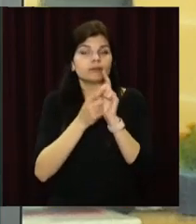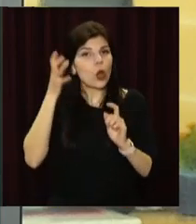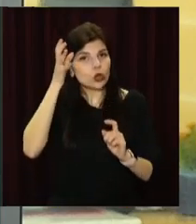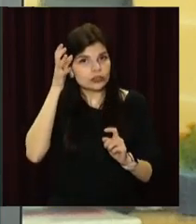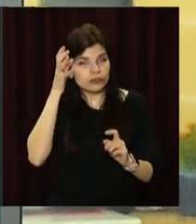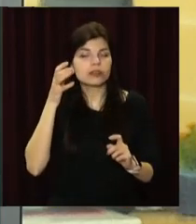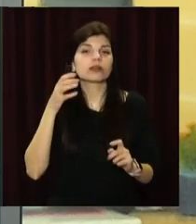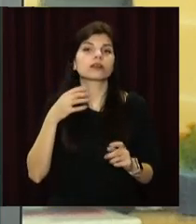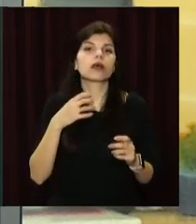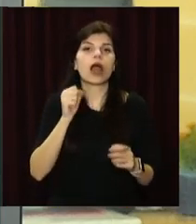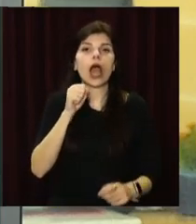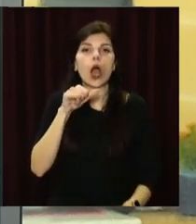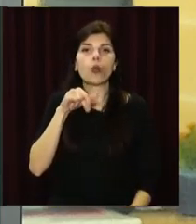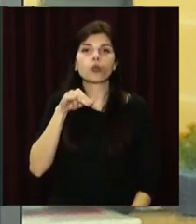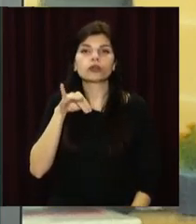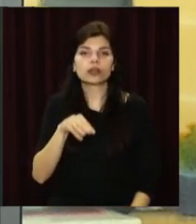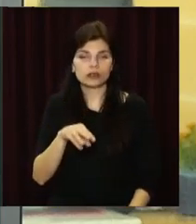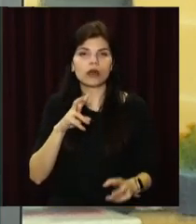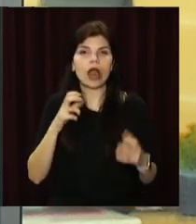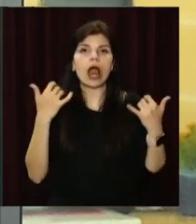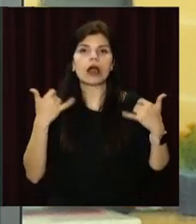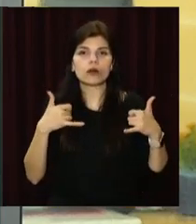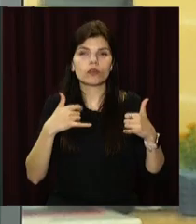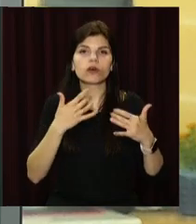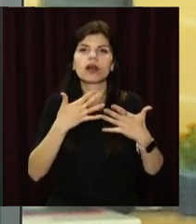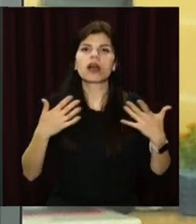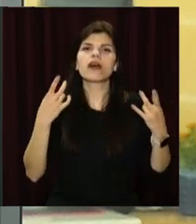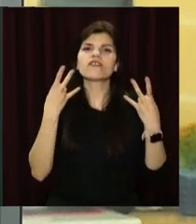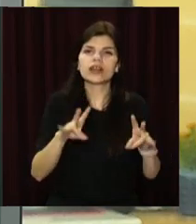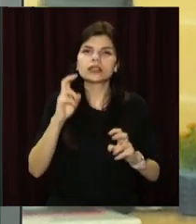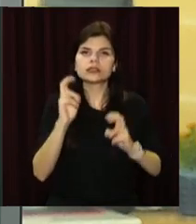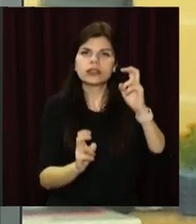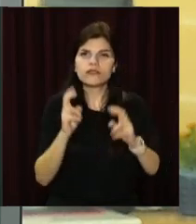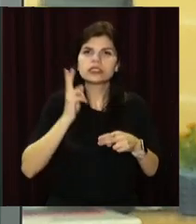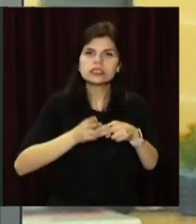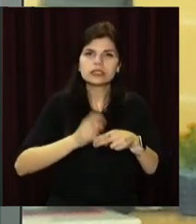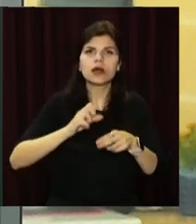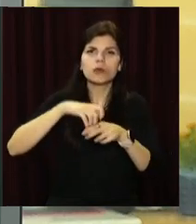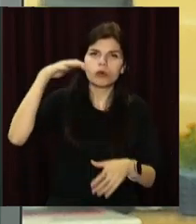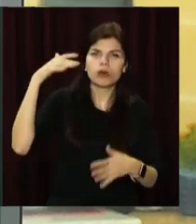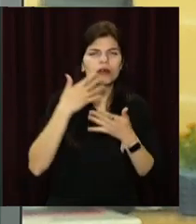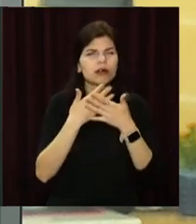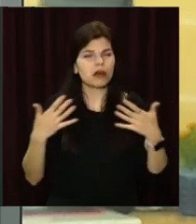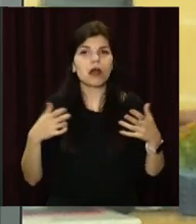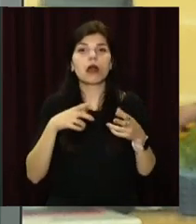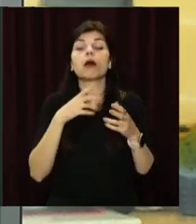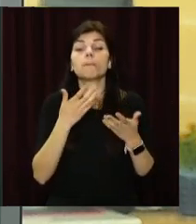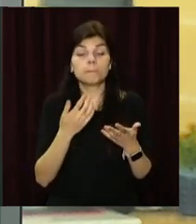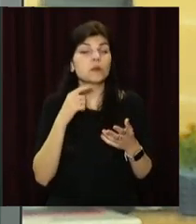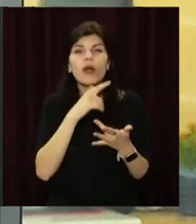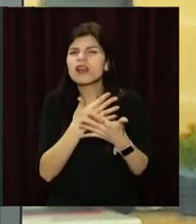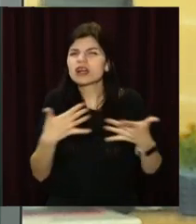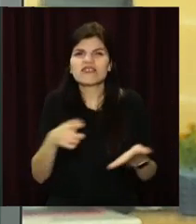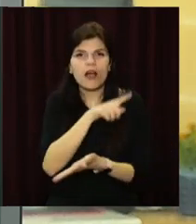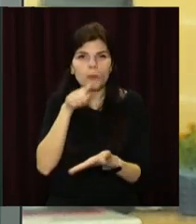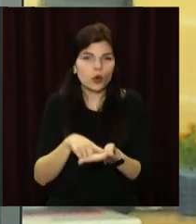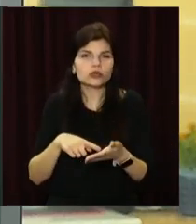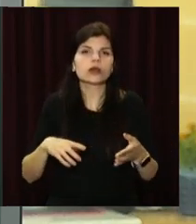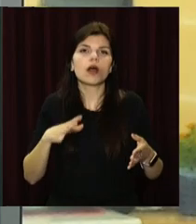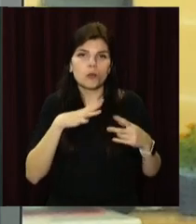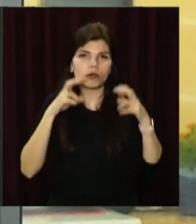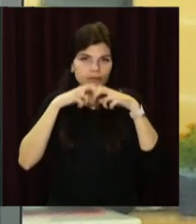Реконструкція освітніх закладів, екологічний аудит металургійного підприємства, зменшення викидів вуглецю та кошти для атовців. Загалом на